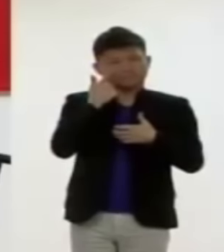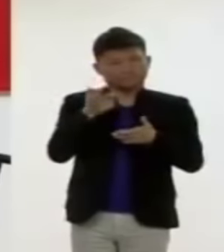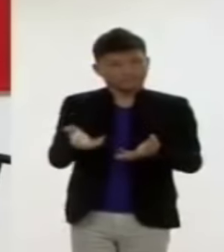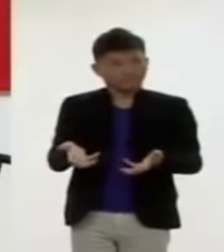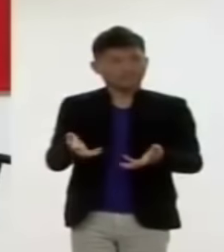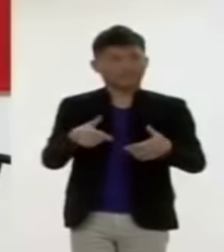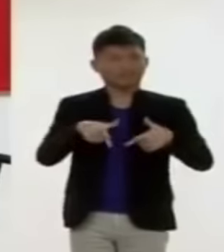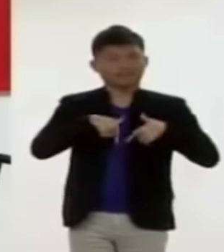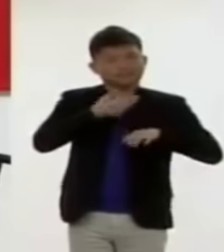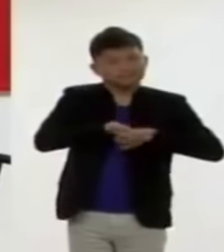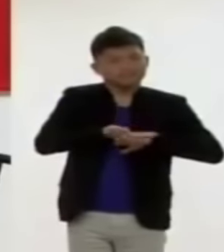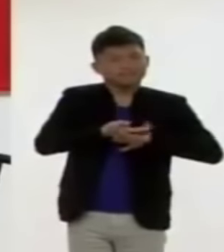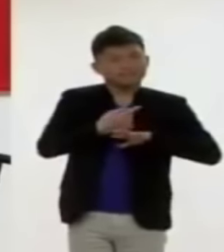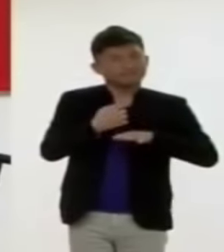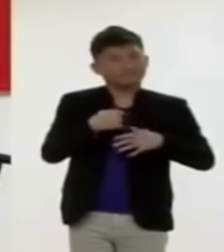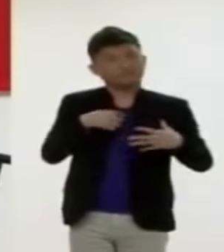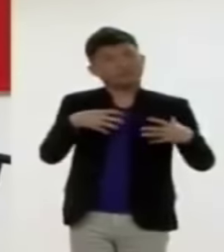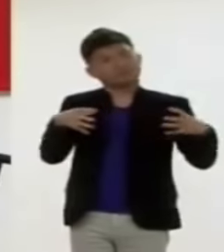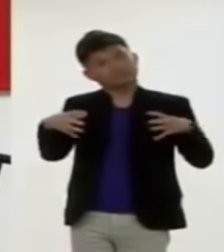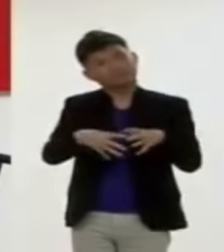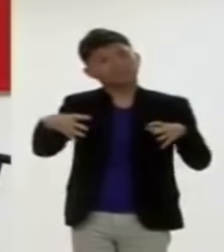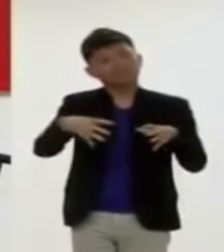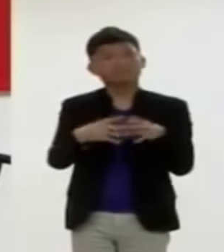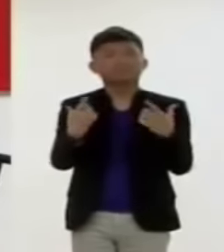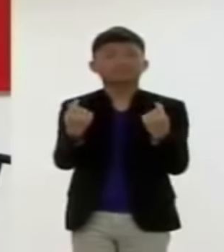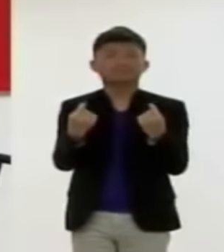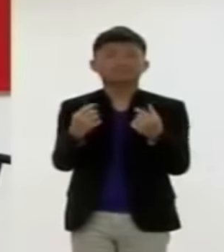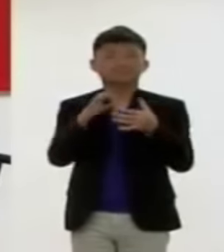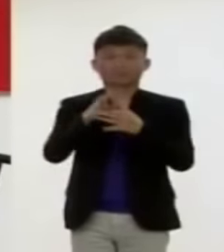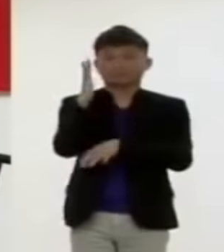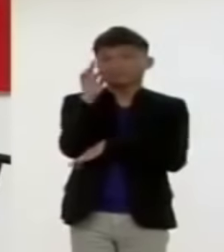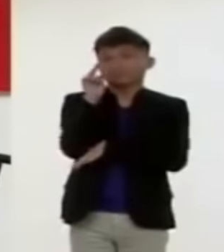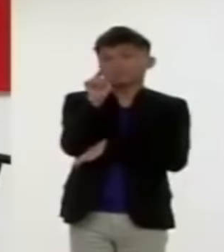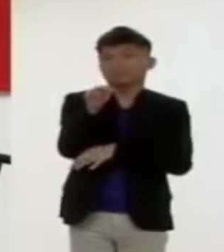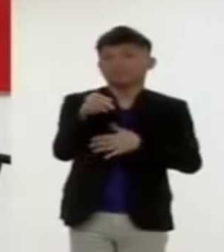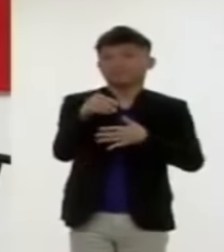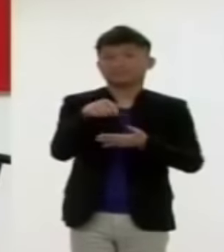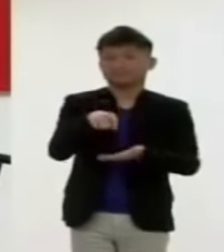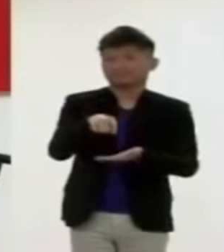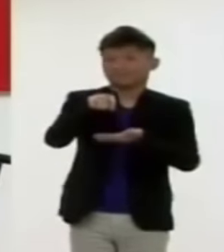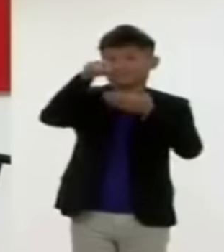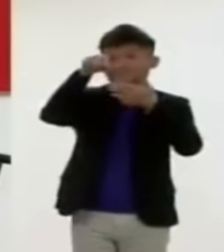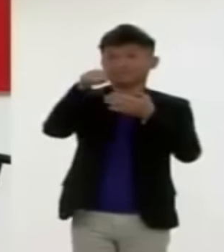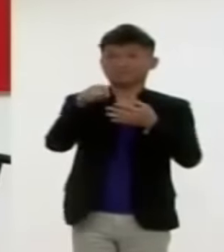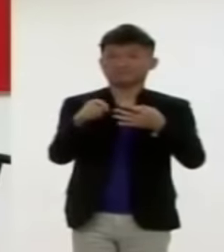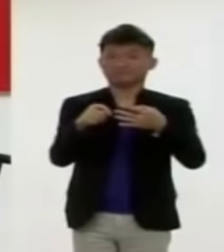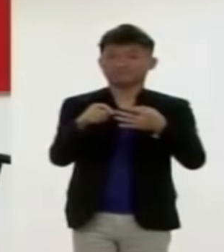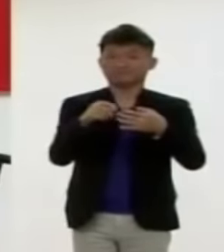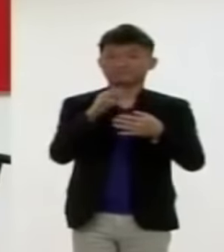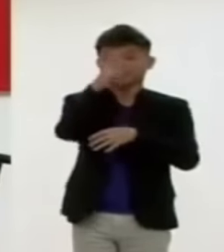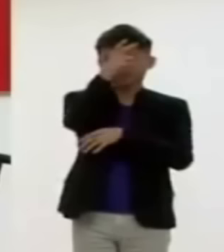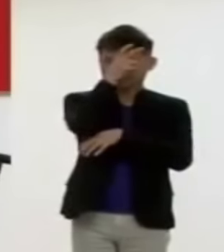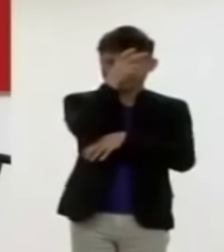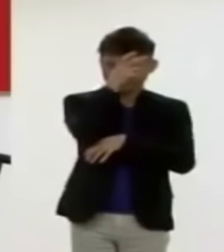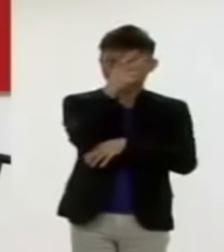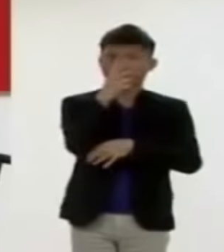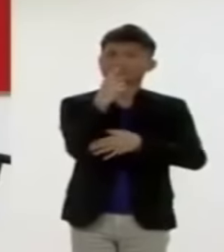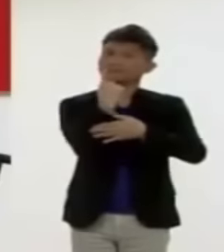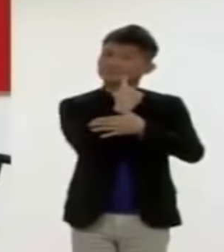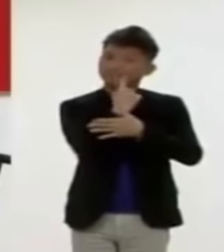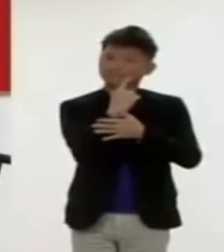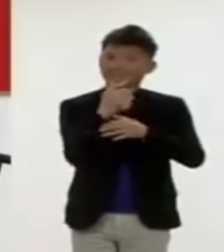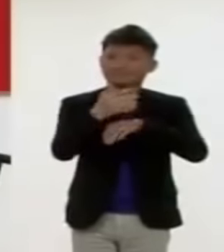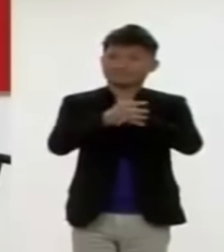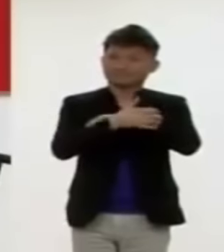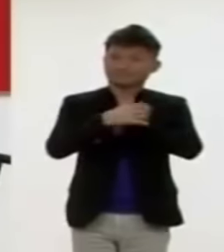放在我心里的同伴，所以我的政见之一是警员、警察、警消人员的